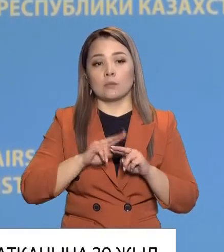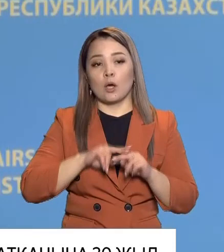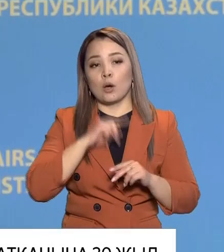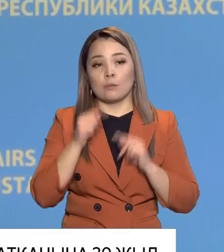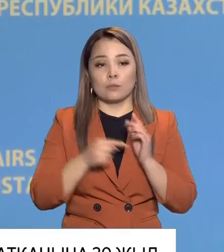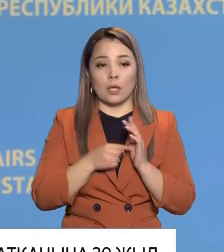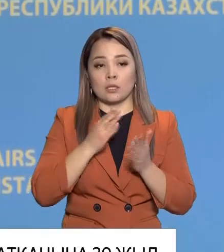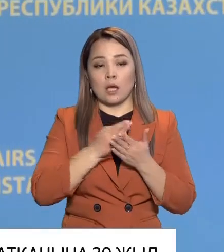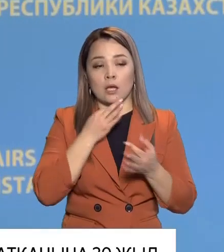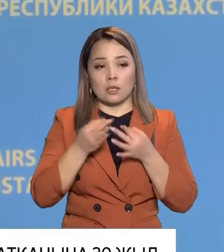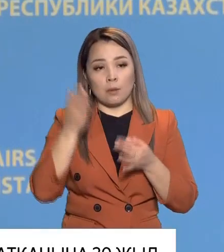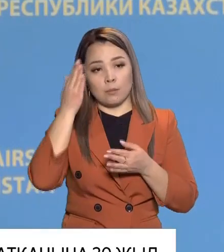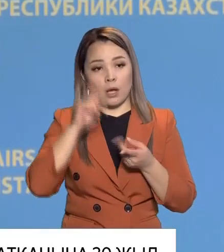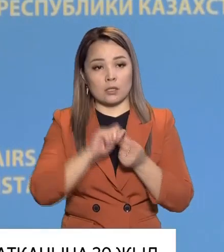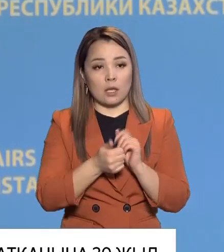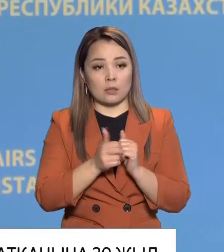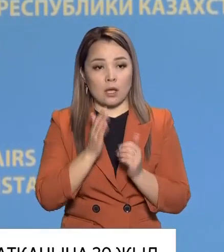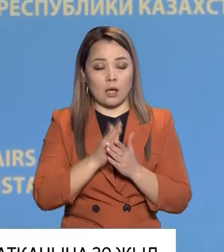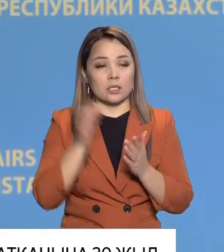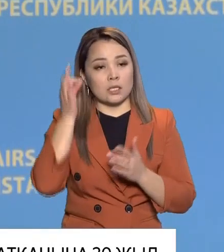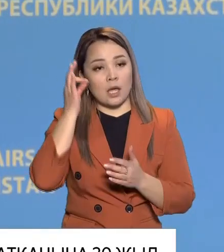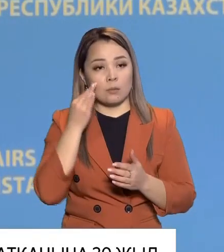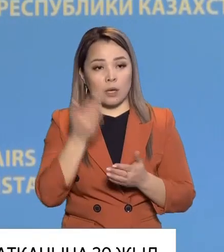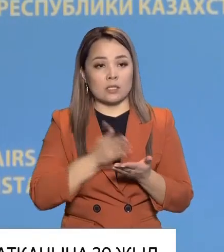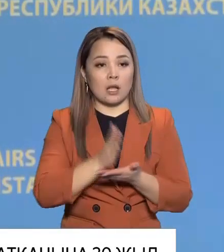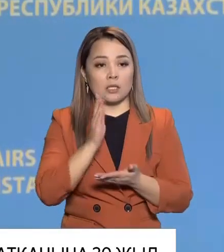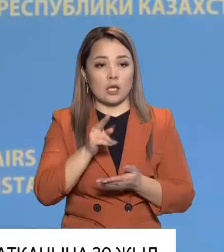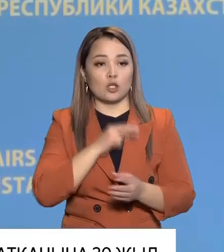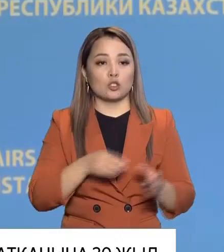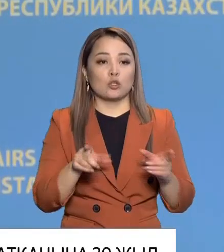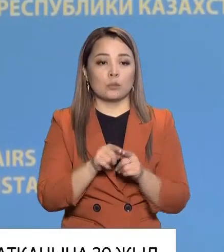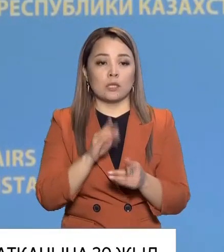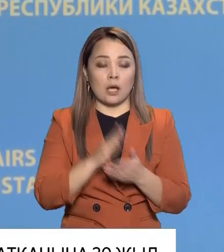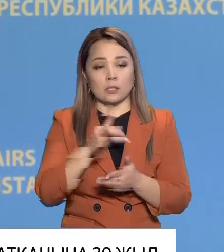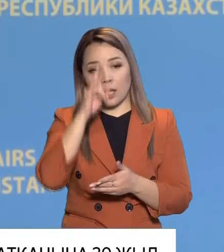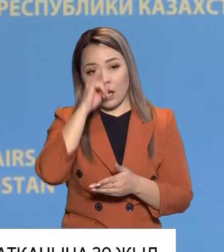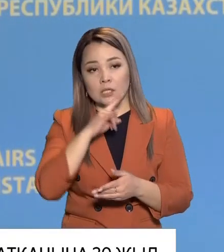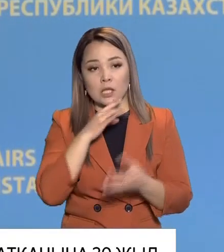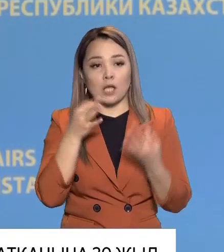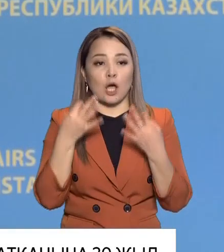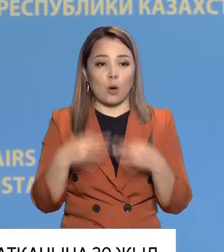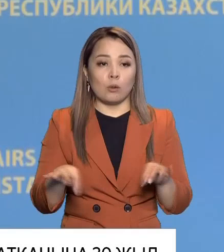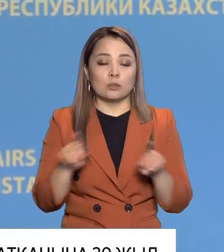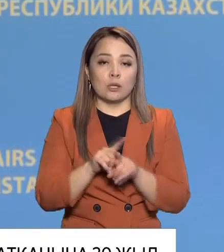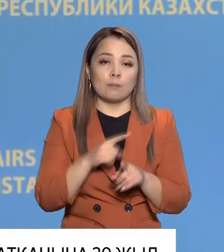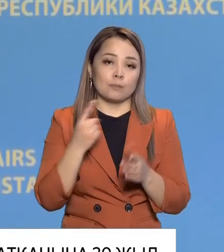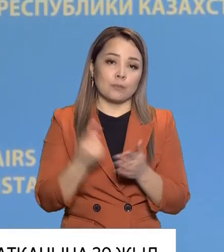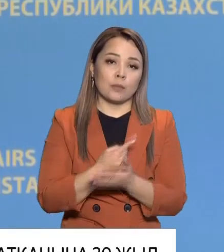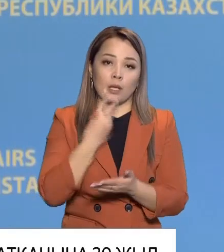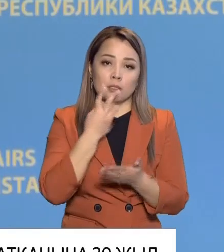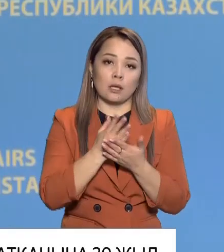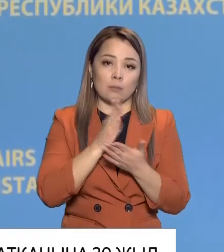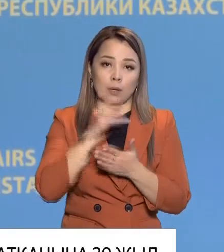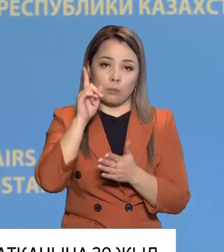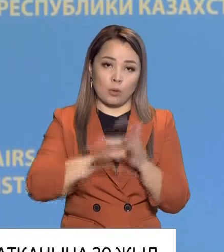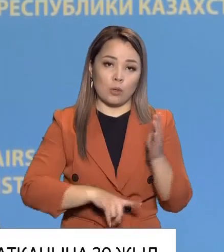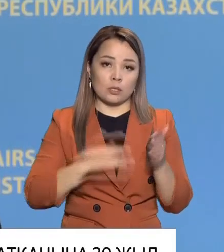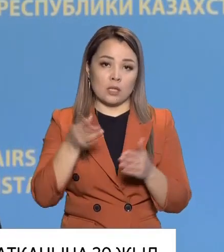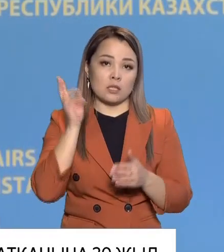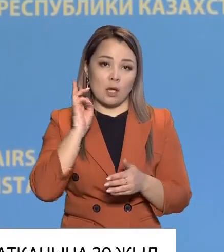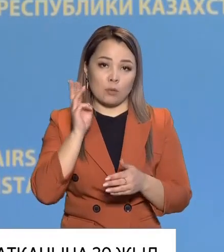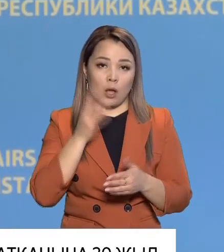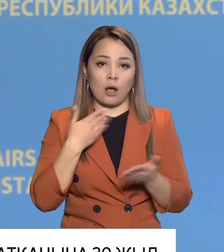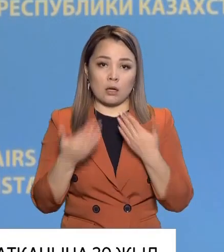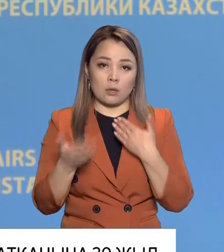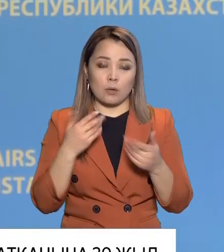пікір алмастық. Германия біз үшін Еуроодақтағы негізгі стратегиялық серіктес, әрі Қазақстанның тәуелсіздігін алғашқылардың бірі болып мойындап,